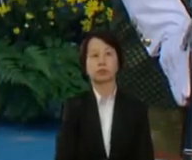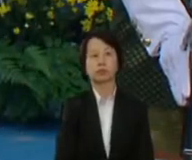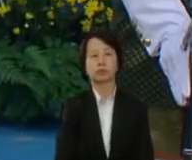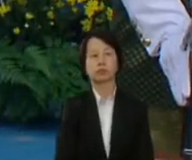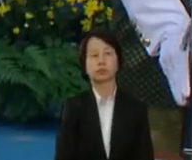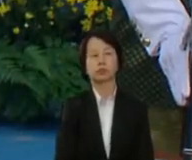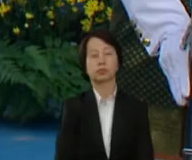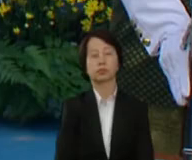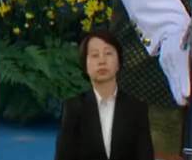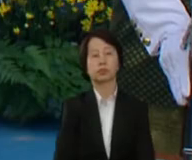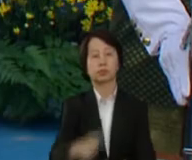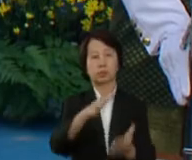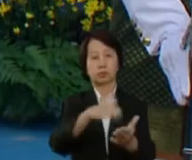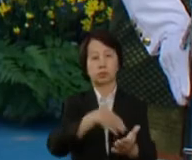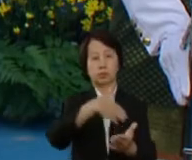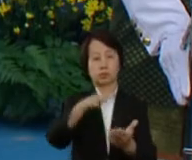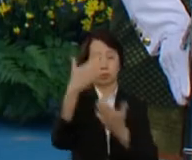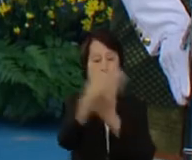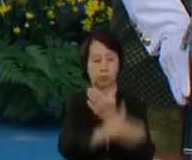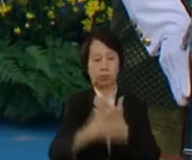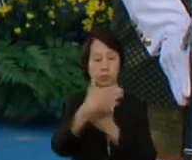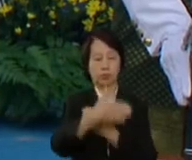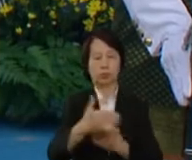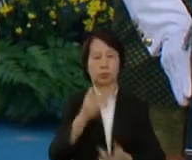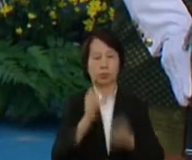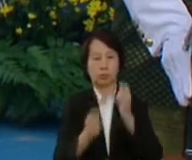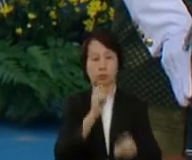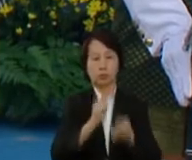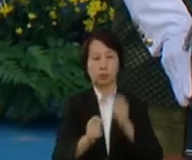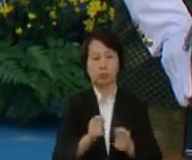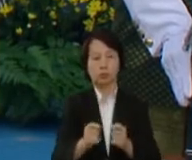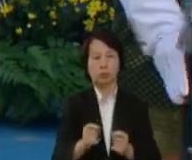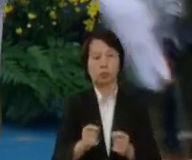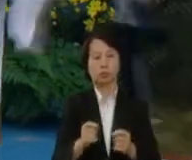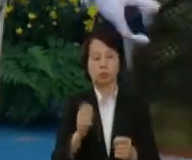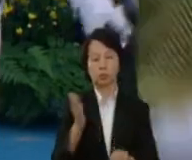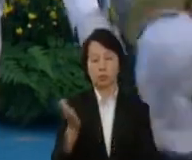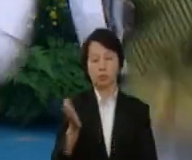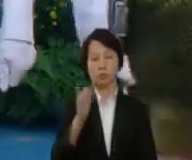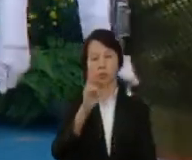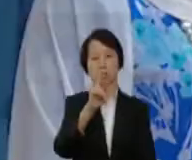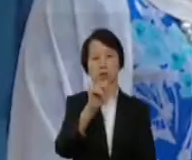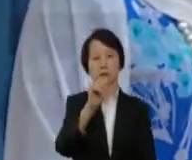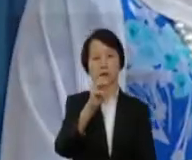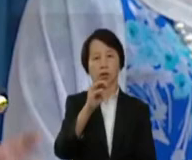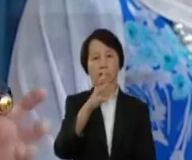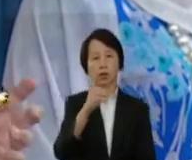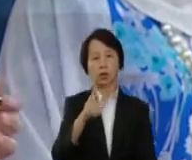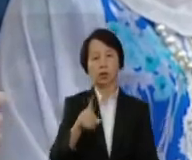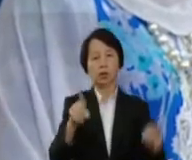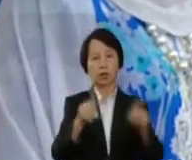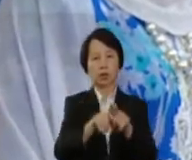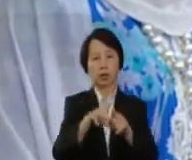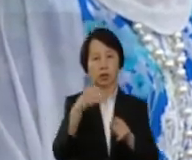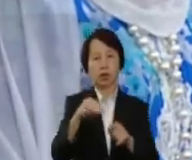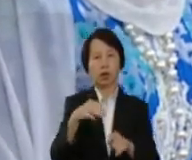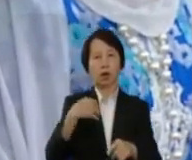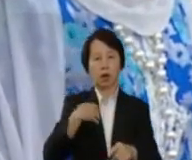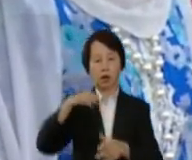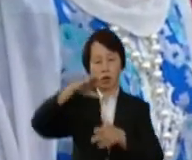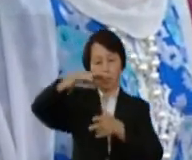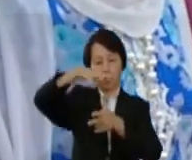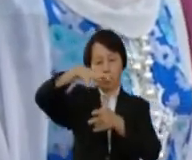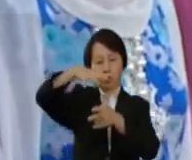Baik, lagu negaraku dimainkan oleh pancaragam pusat Regimen Askar Melayu Diraja dan serentak itu terbang lintas